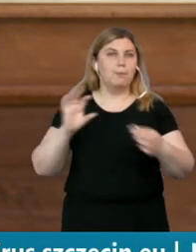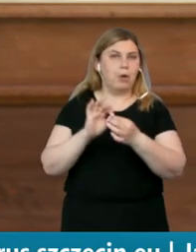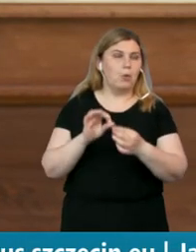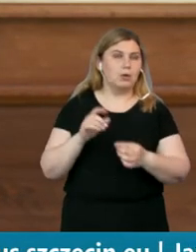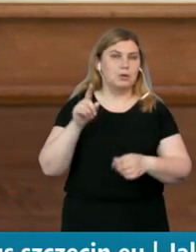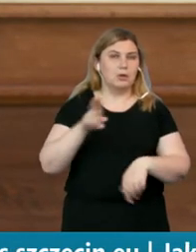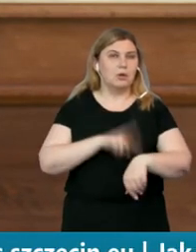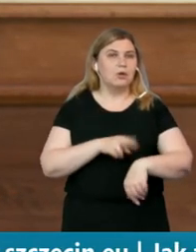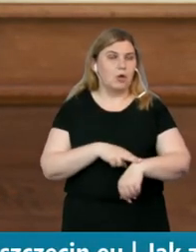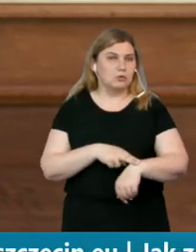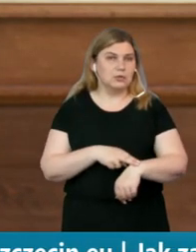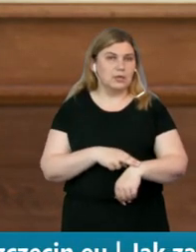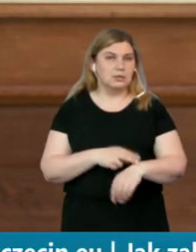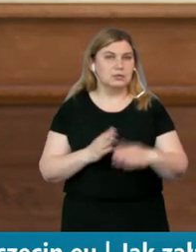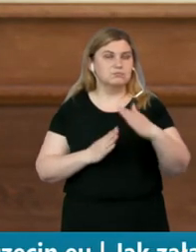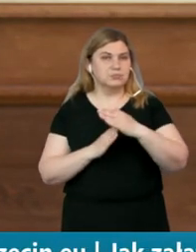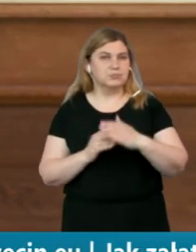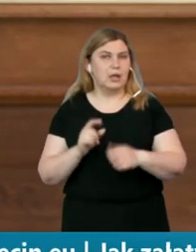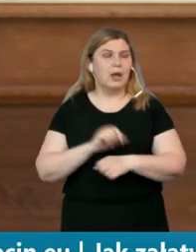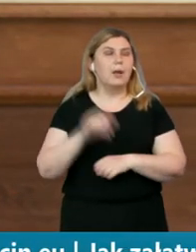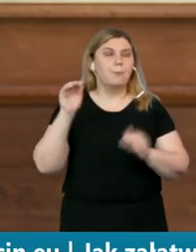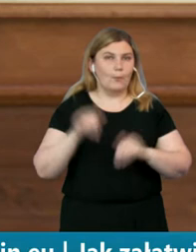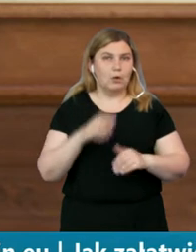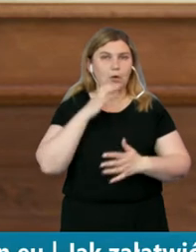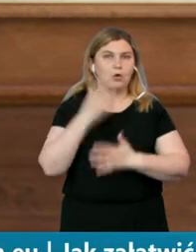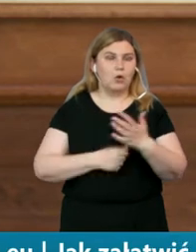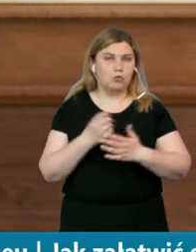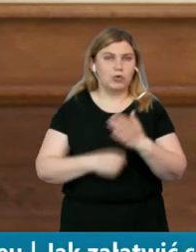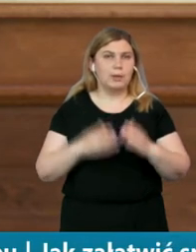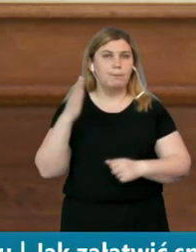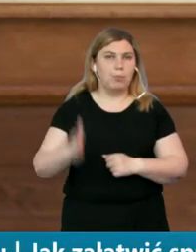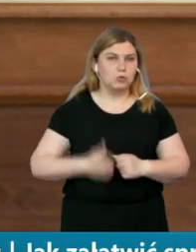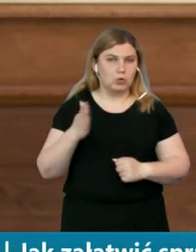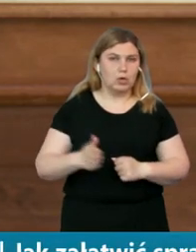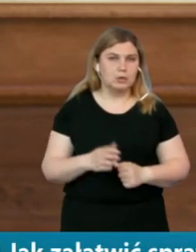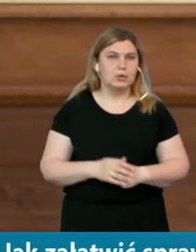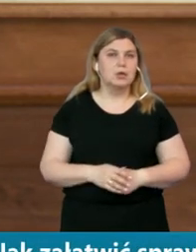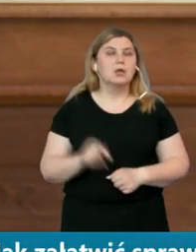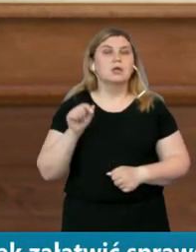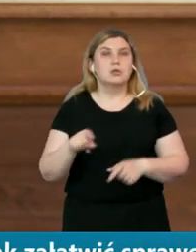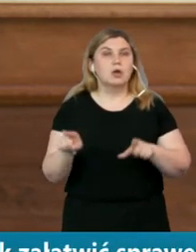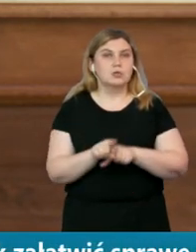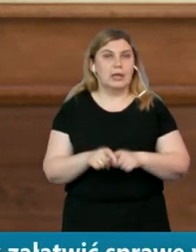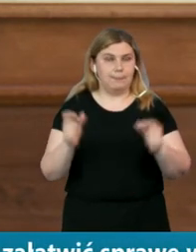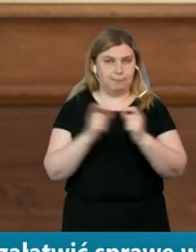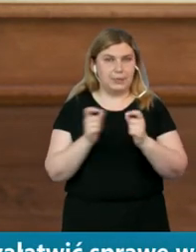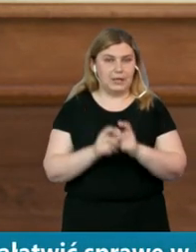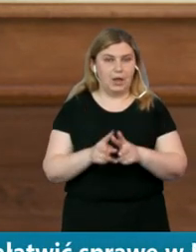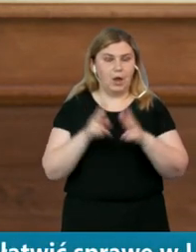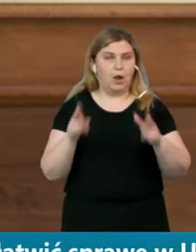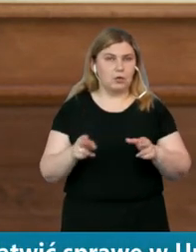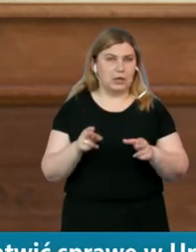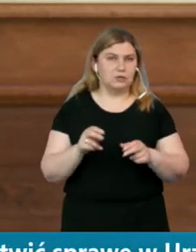godzinach szczytu. Panie Marcinie, można korzystać z pociągu i to jest również dla biletów okresowych